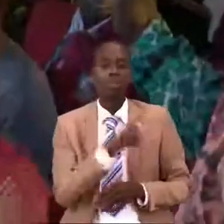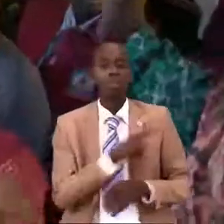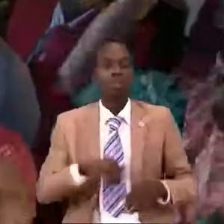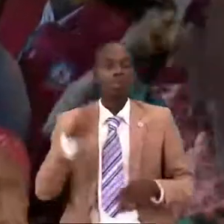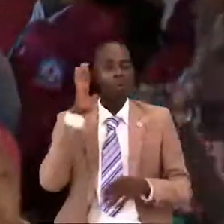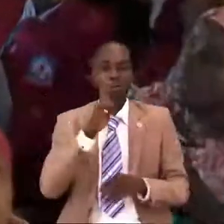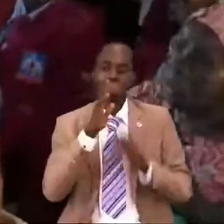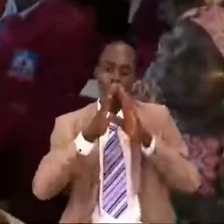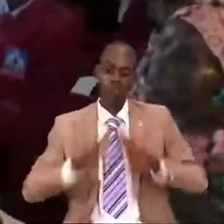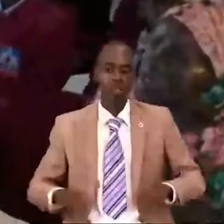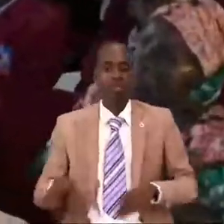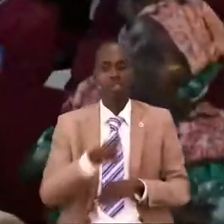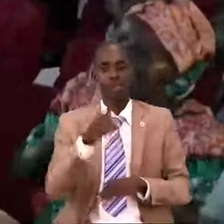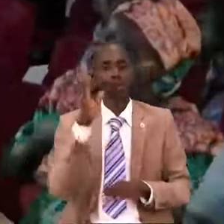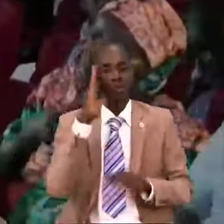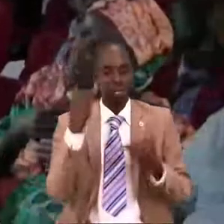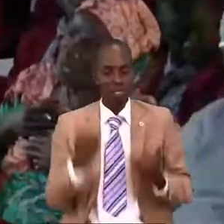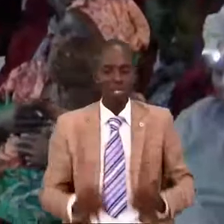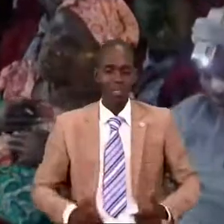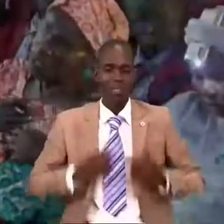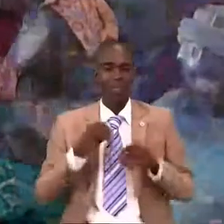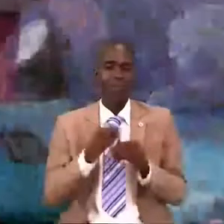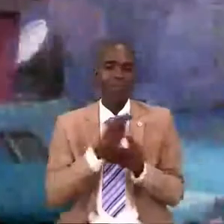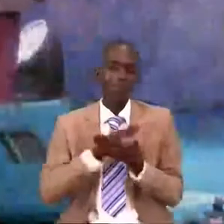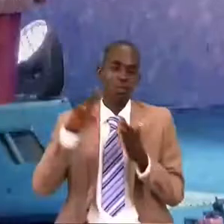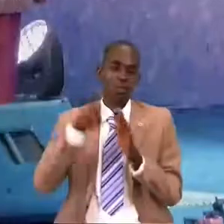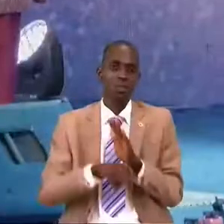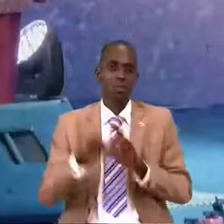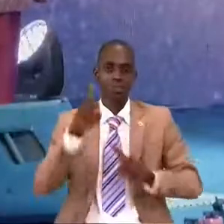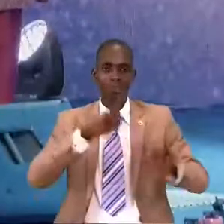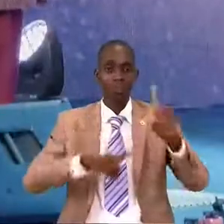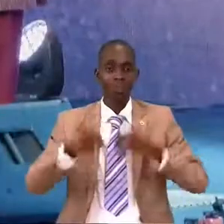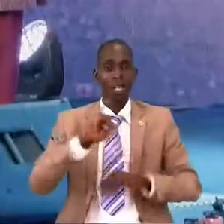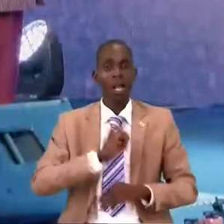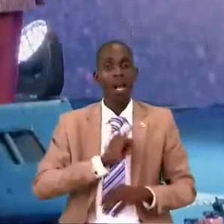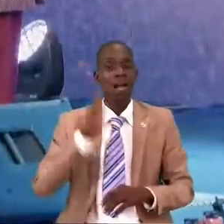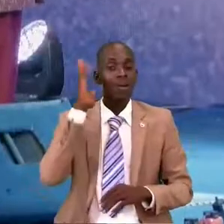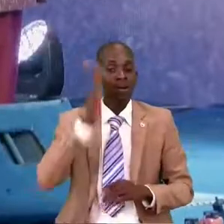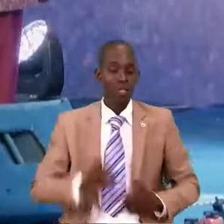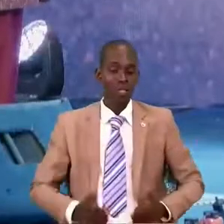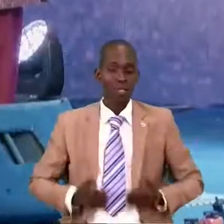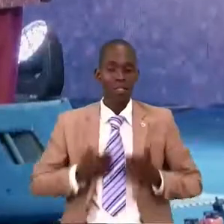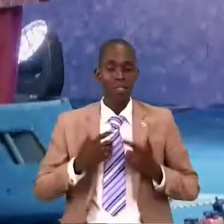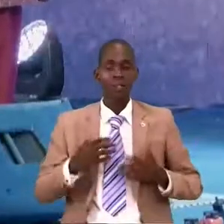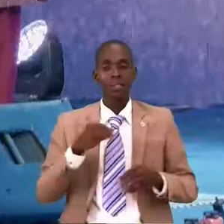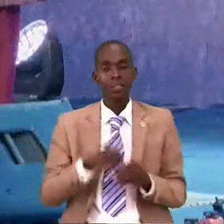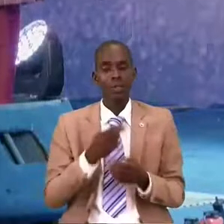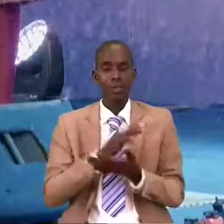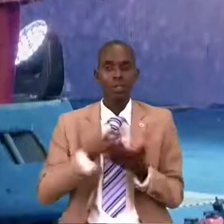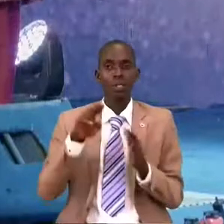sainteté. Dans la sainteté, dans la justice. Tout devant lui, tous les jours de notre vie.